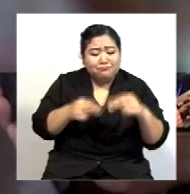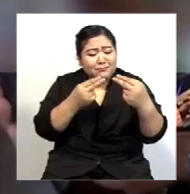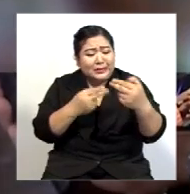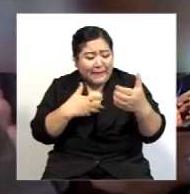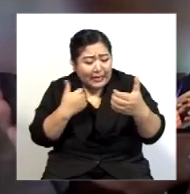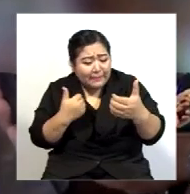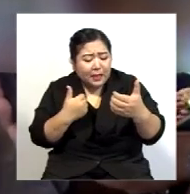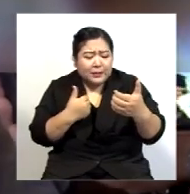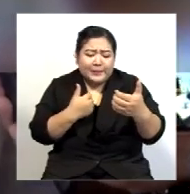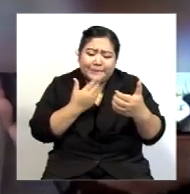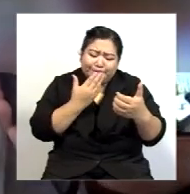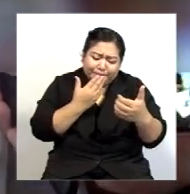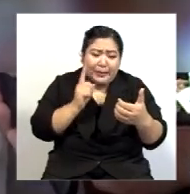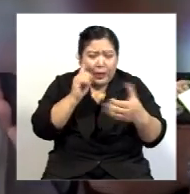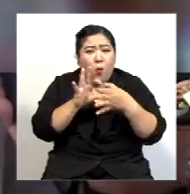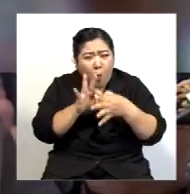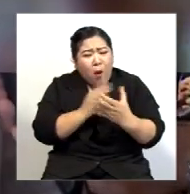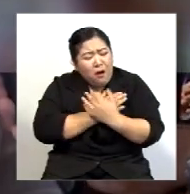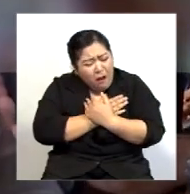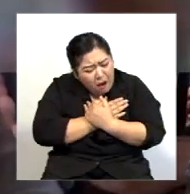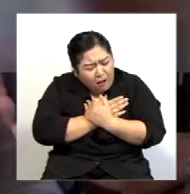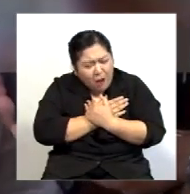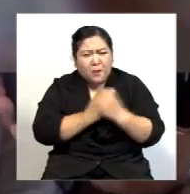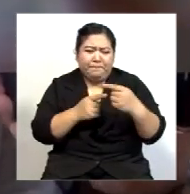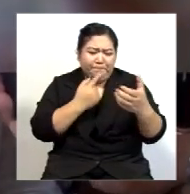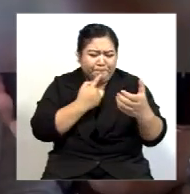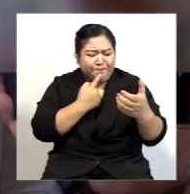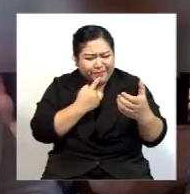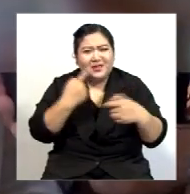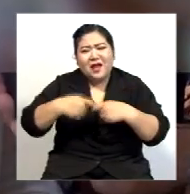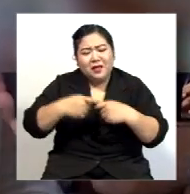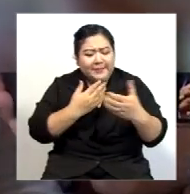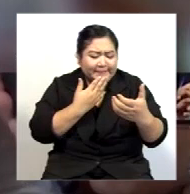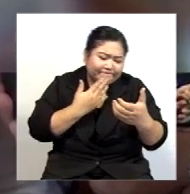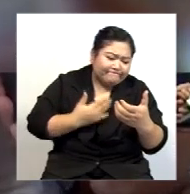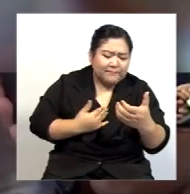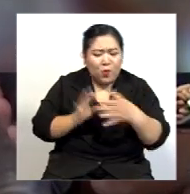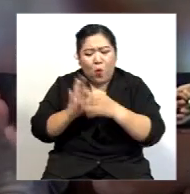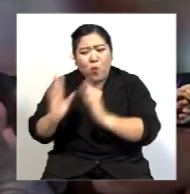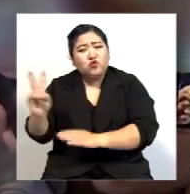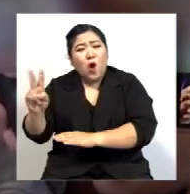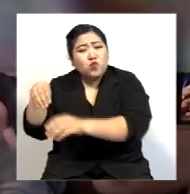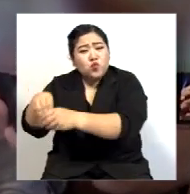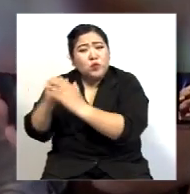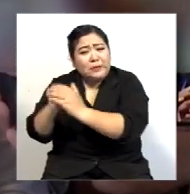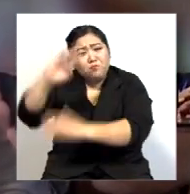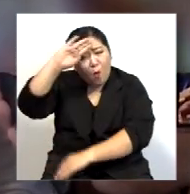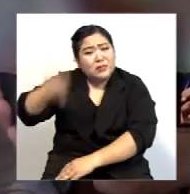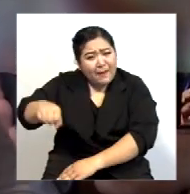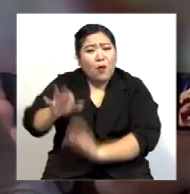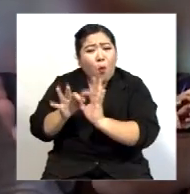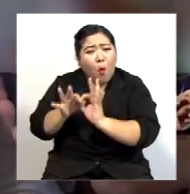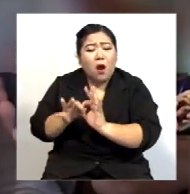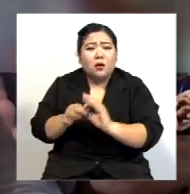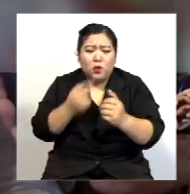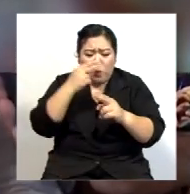ในความรู้สึกเนาะเพราะเราห่วงเขาเรากลัวว่าเฮ้ยเขาเป็นหนึ่งในสองคนที่ไม่ได้กลับเมืองไทยหรือเปล่าแล้วเราพยายามดิสไลชื่อแล้ว